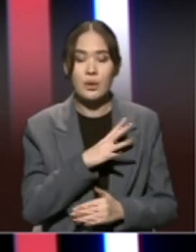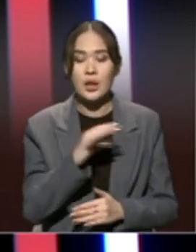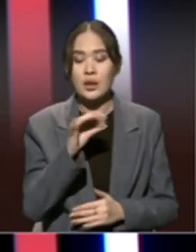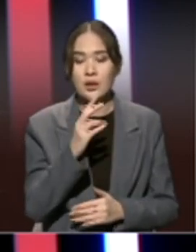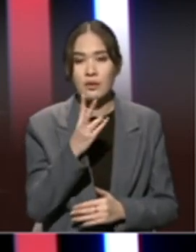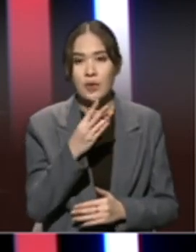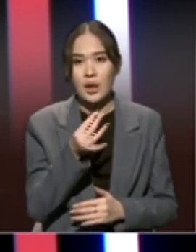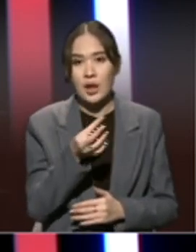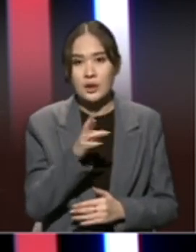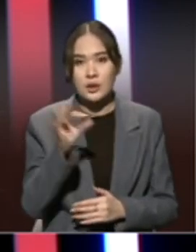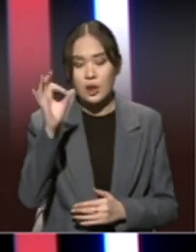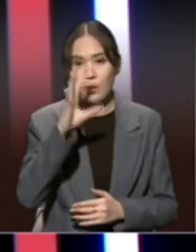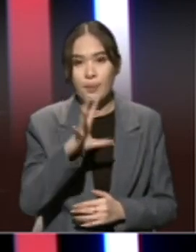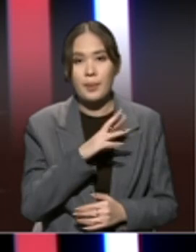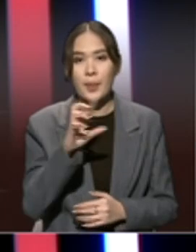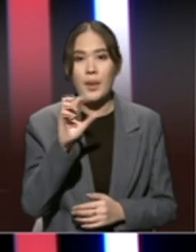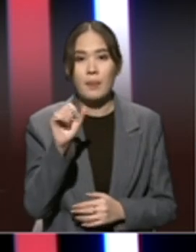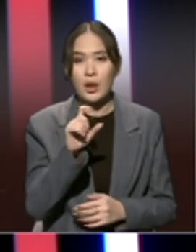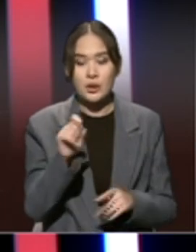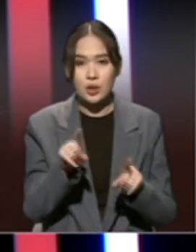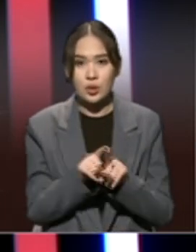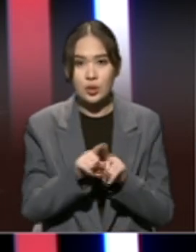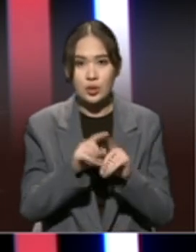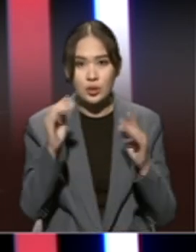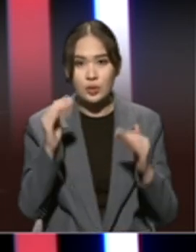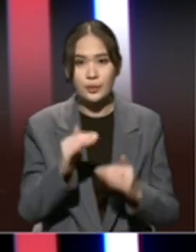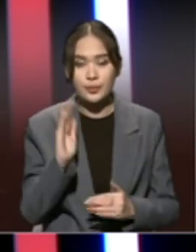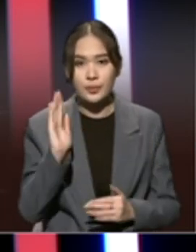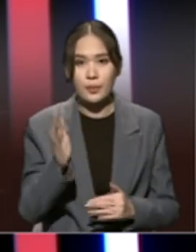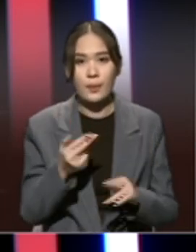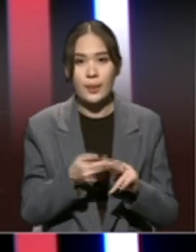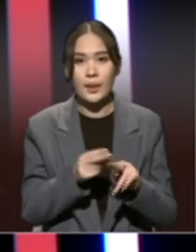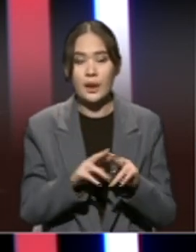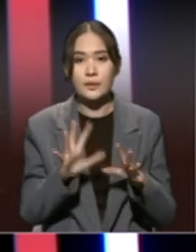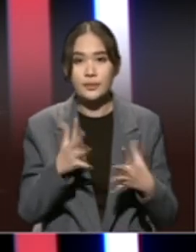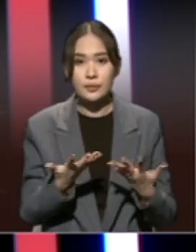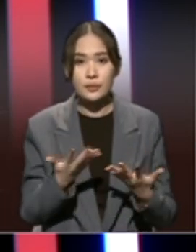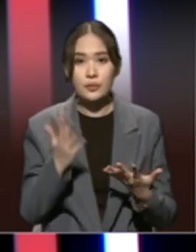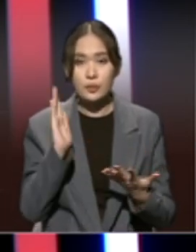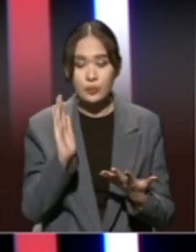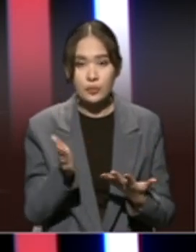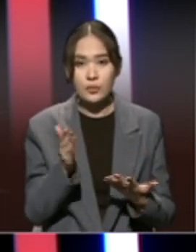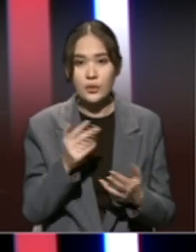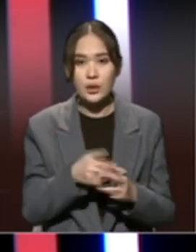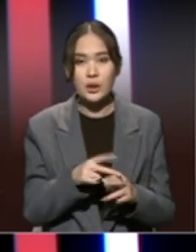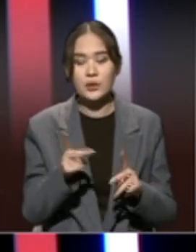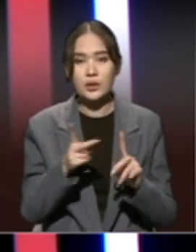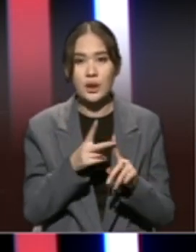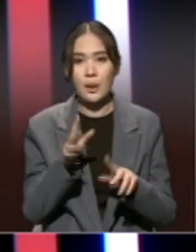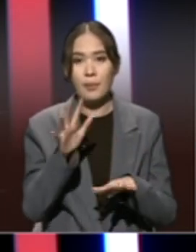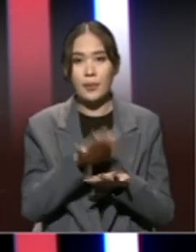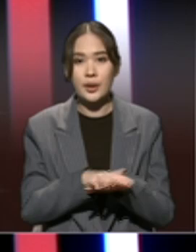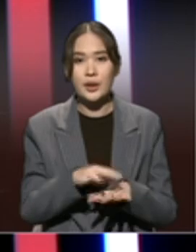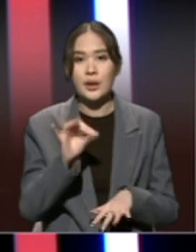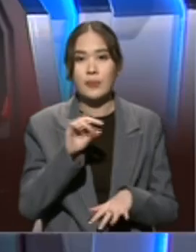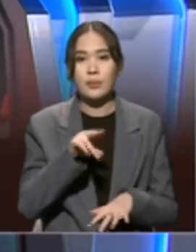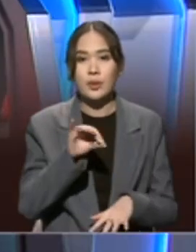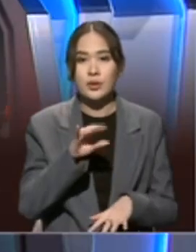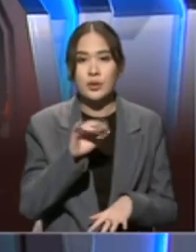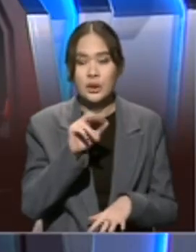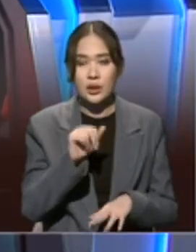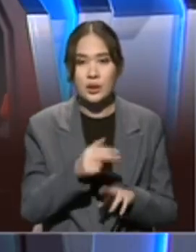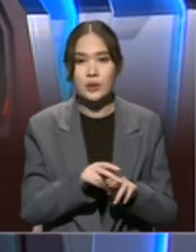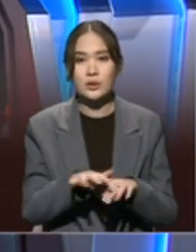түсетін болса ғана базалық мөлшерлеме де түседі. Базалық мөлшерлеме түсе ме? Мынау екінші деңгейлі банктердің ипотекасы да халыққа